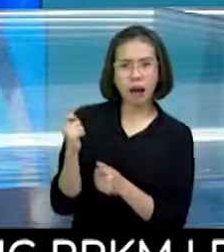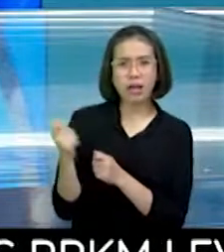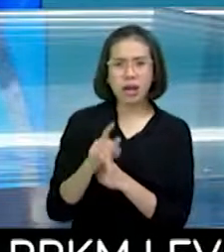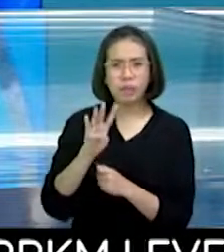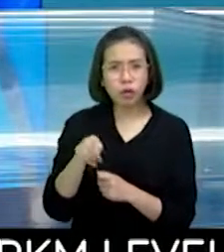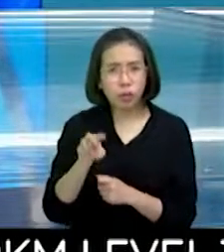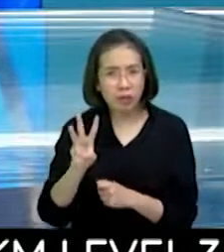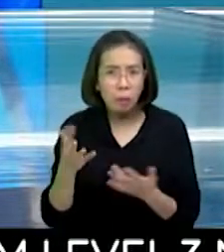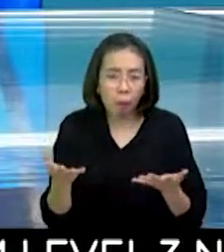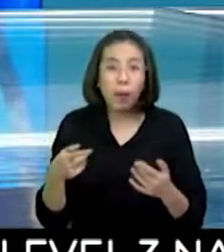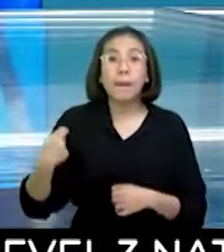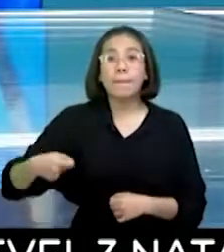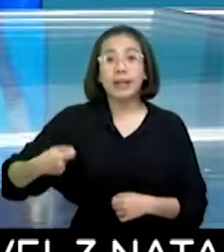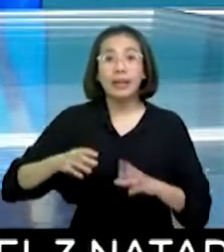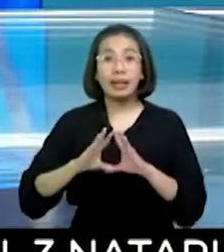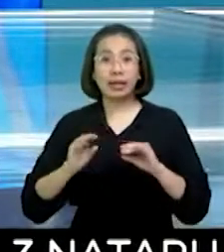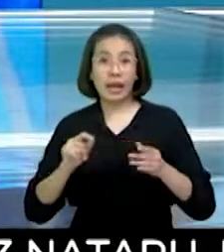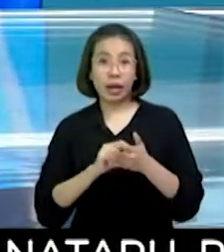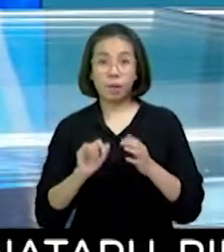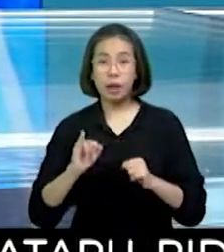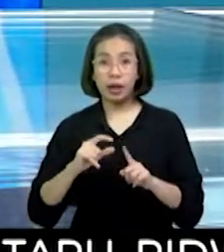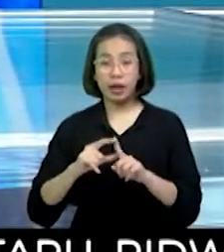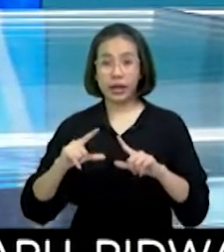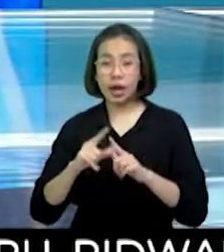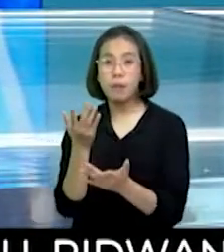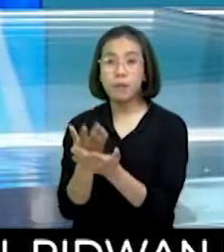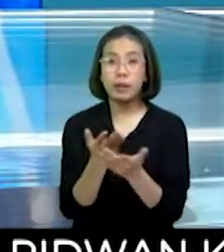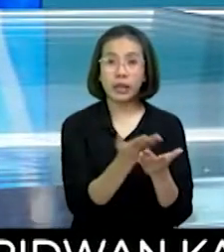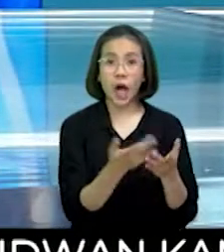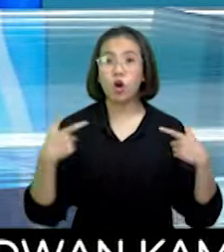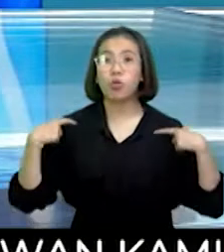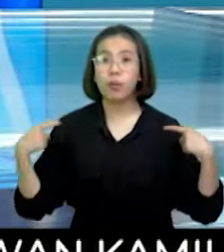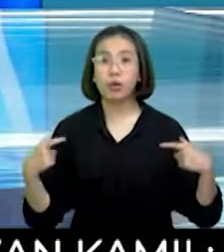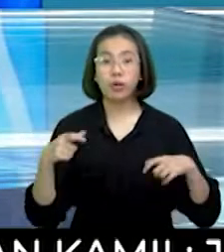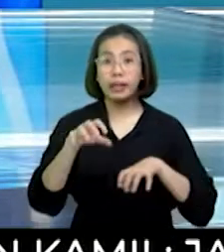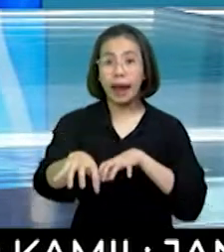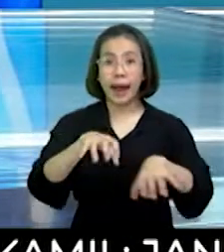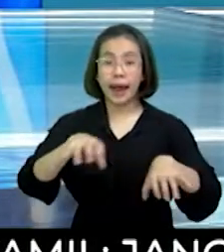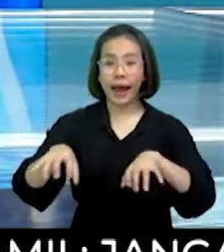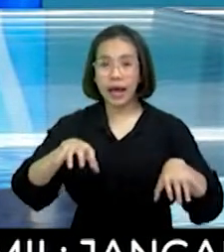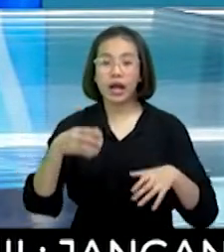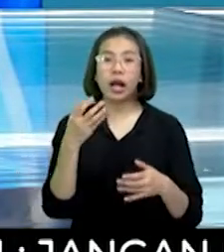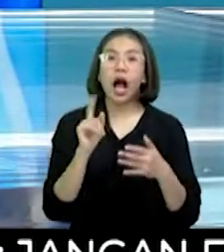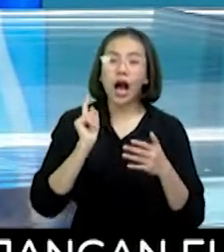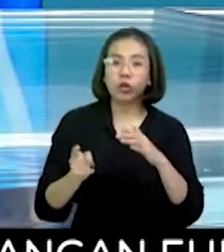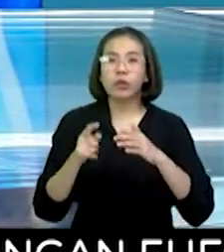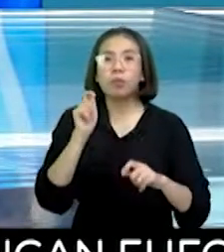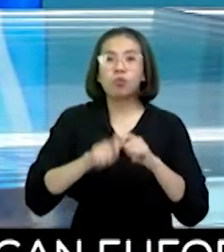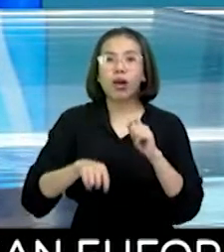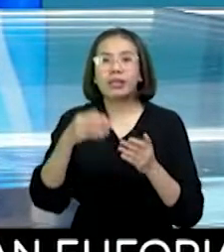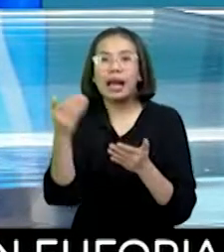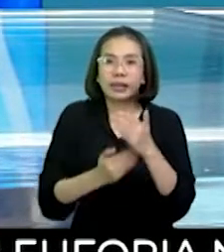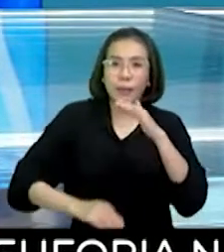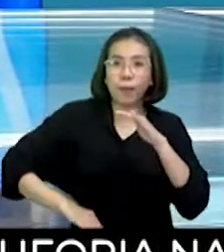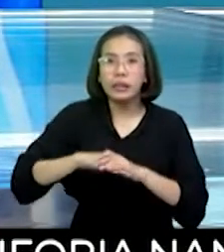Hai menteri Ketenagakerjaan Ida Fauziah meminta para gubernur untuk menetapkan upah minimum provinsi UMP paling lambat 21